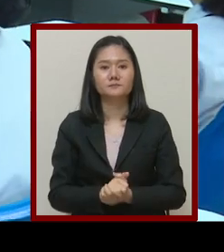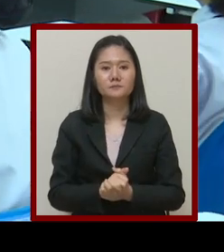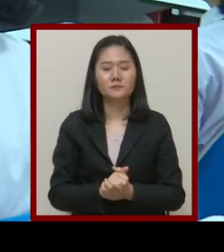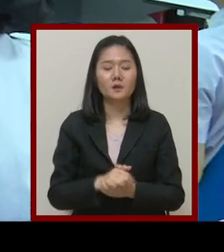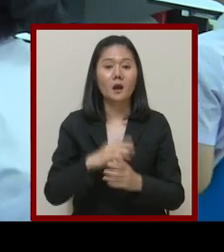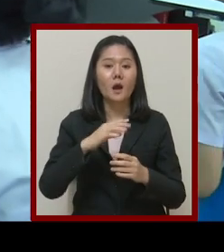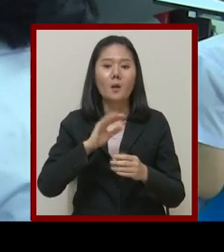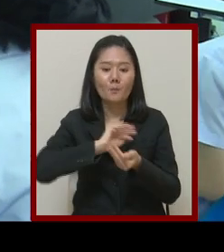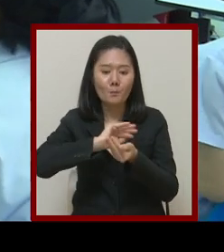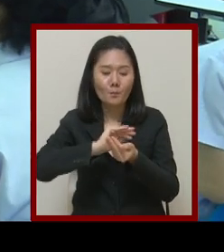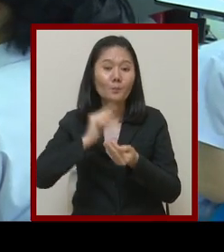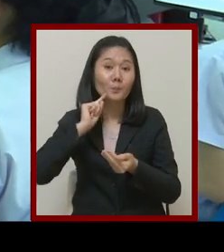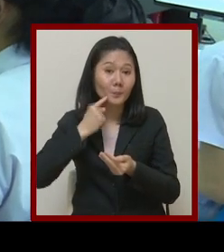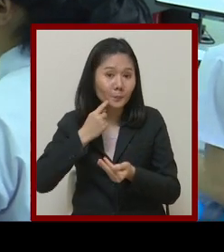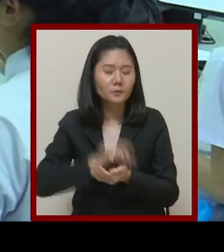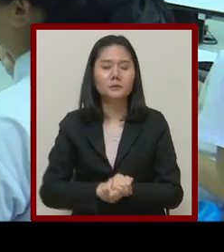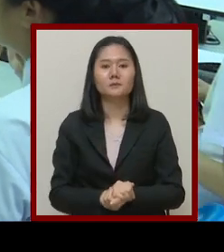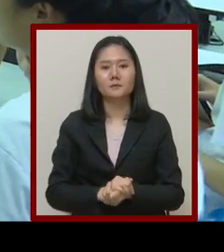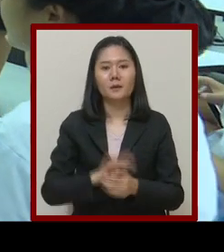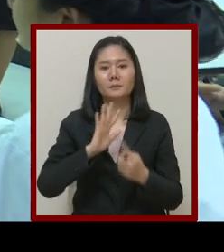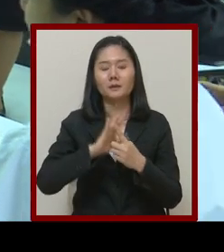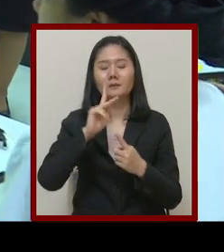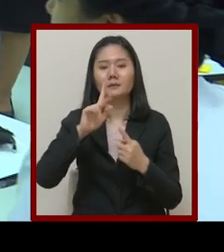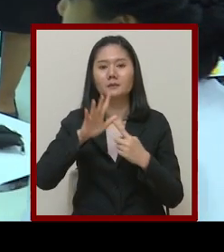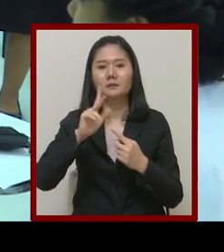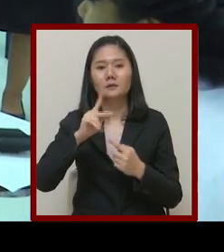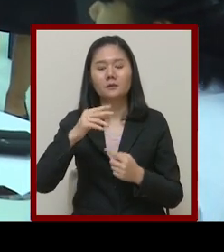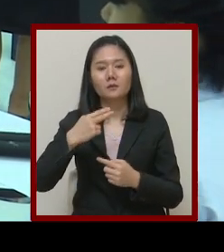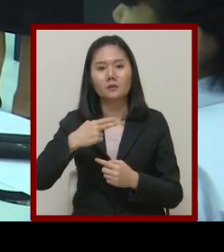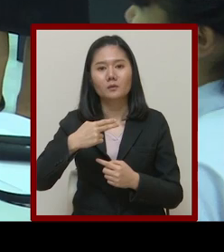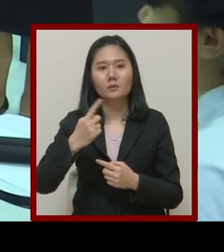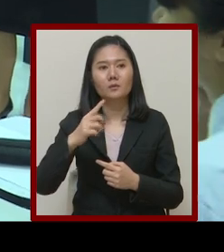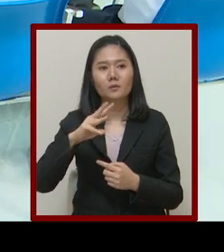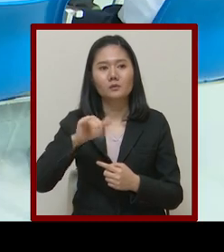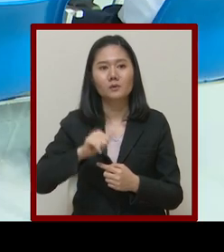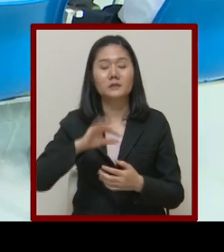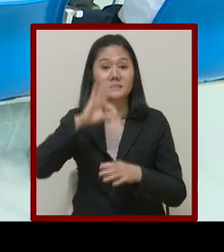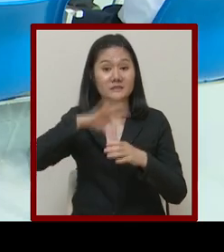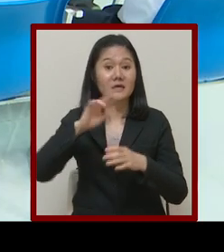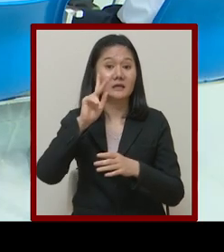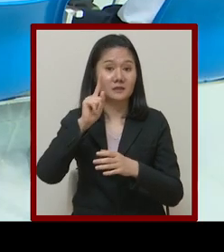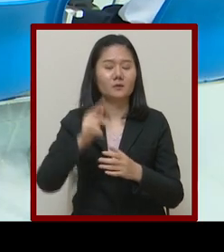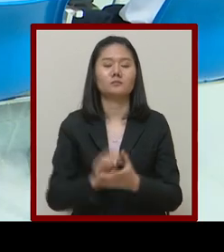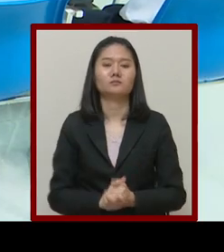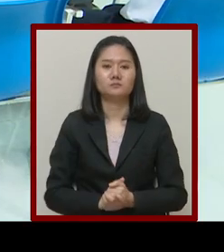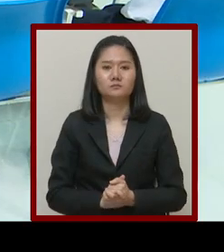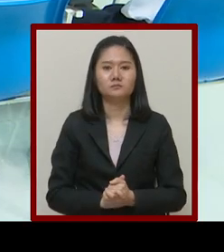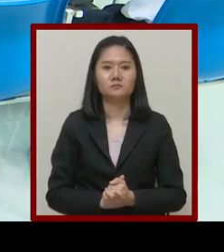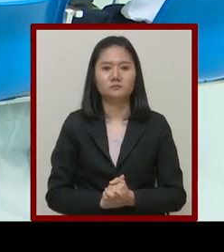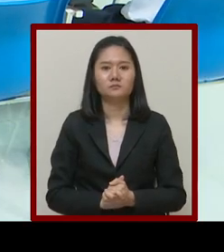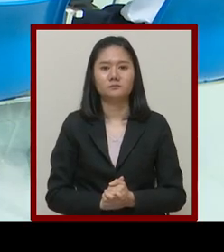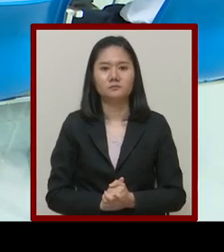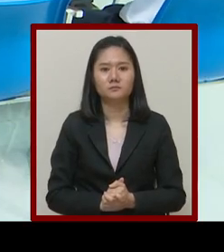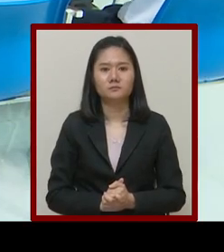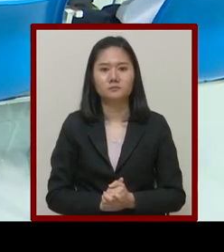รน้ำมะม่วงหาวมะนาวโหน้ำเก๊กฮวยน้ำชาเขียวค่ะ ขอเสียงปรบมือให้เพื่อนด้วยค่ะ